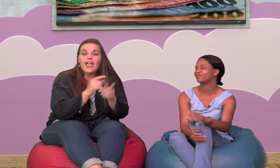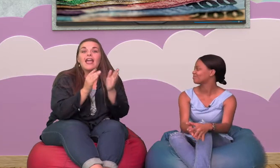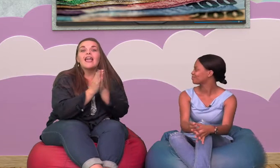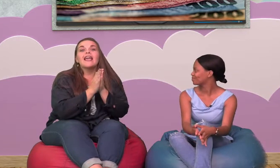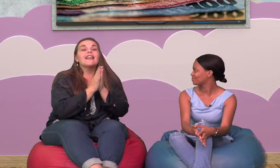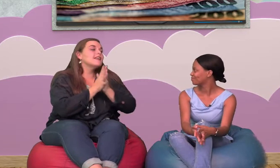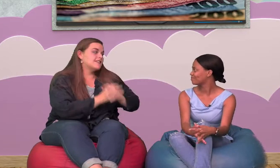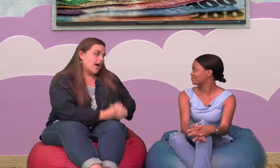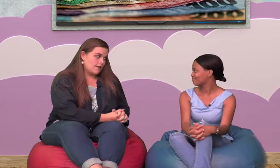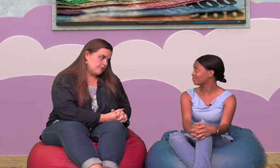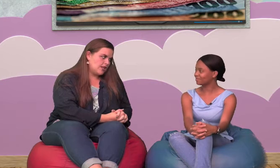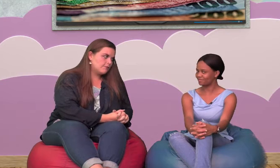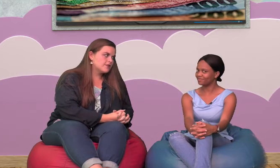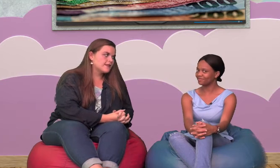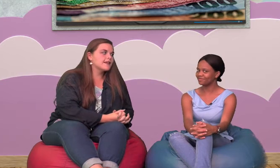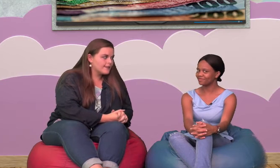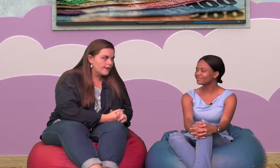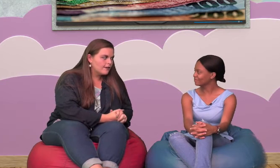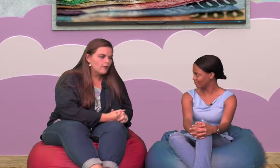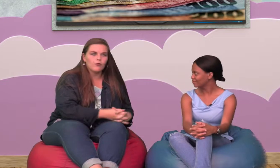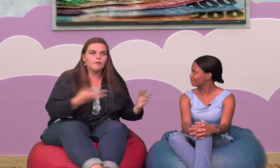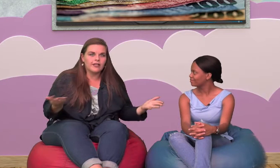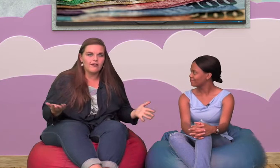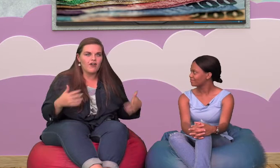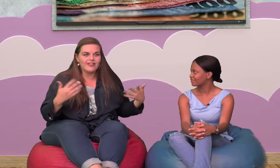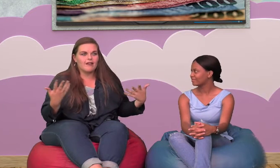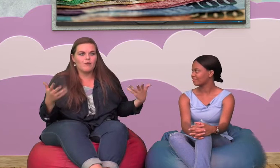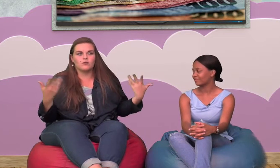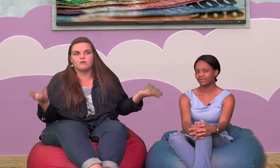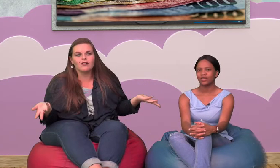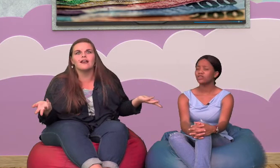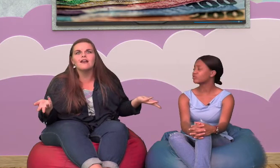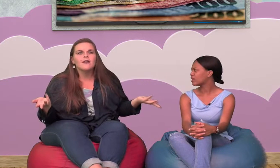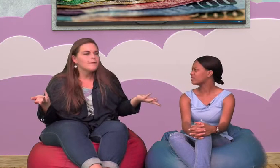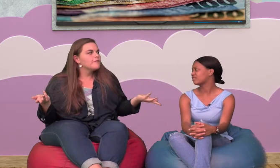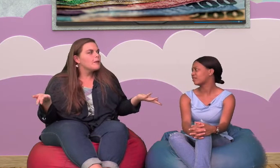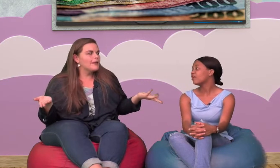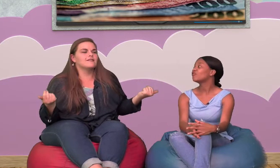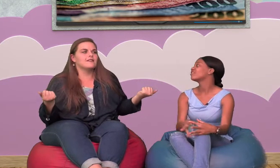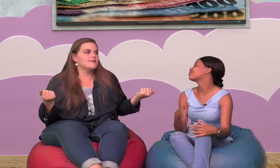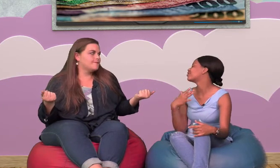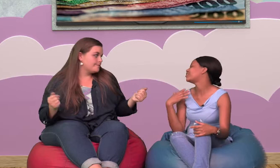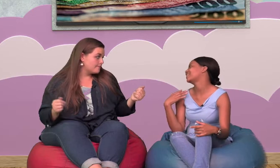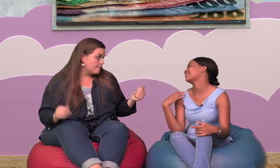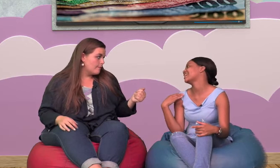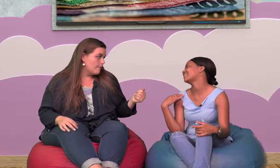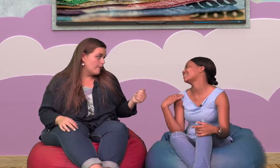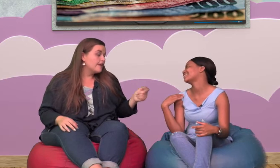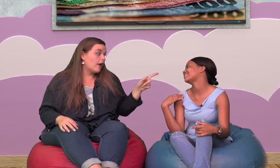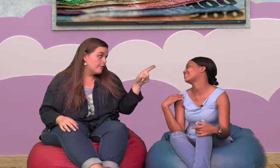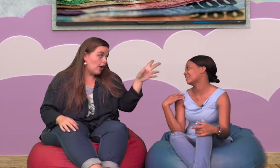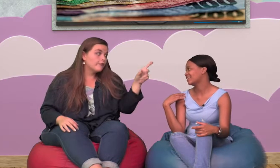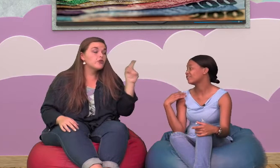info@kickstartnam.com. En dan, Micheline, moet ons natuurlik sing. Hoekom nie? Want ons moet altyd sing. Ons moet altyd sing. Precies. Voordat ons vriende